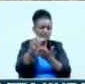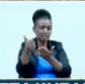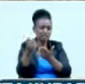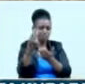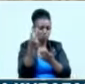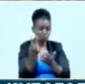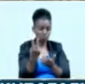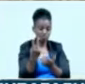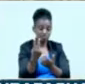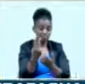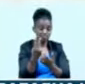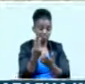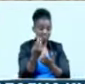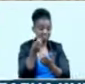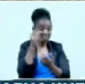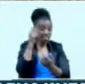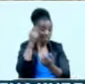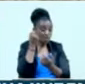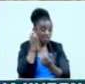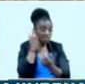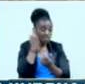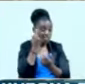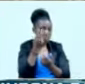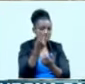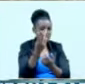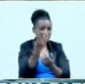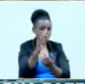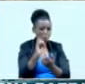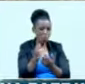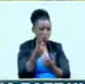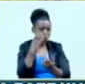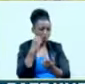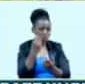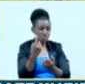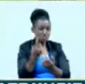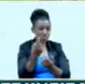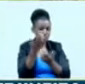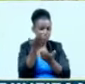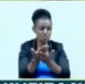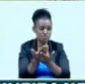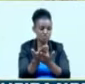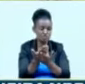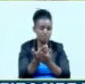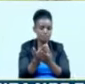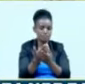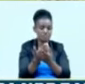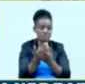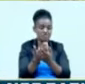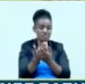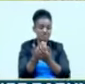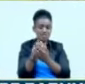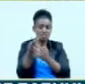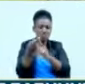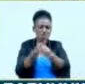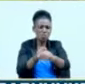ya kabiri urumva rero 240,000 bigakora mu kwezi kumwe bisaba yuko abazizana